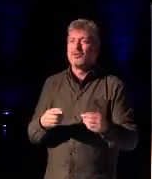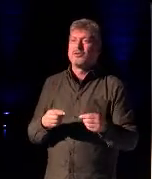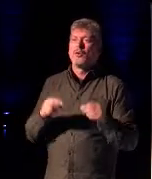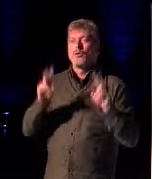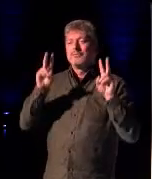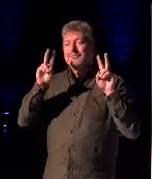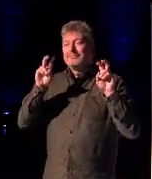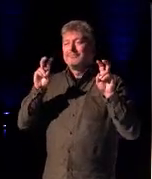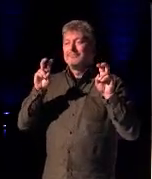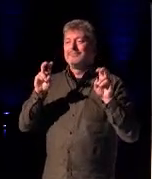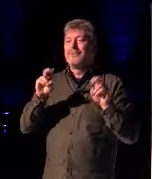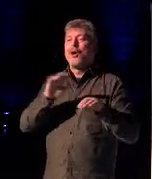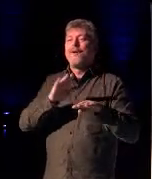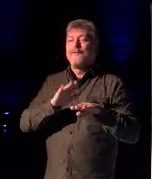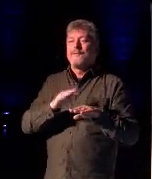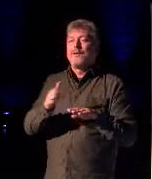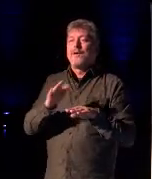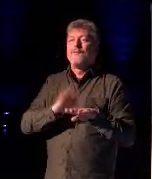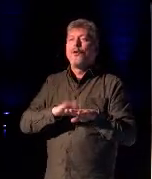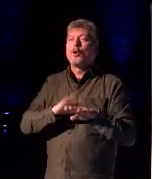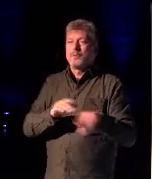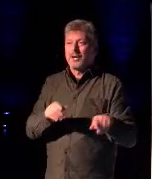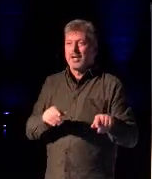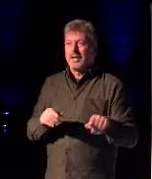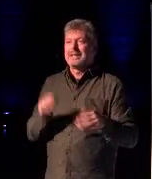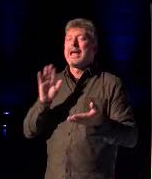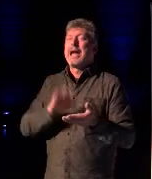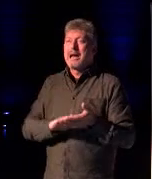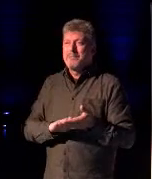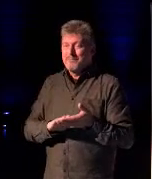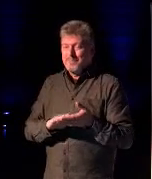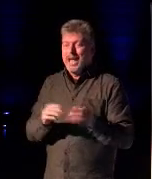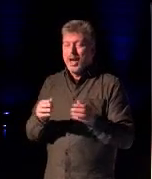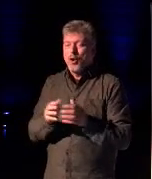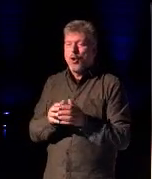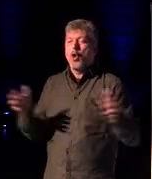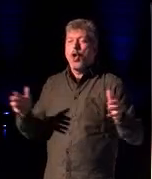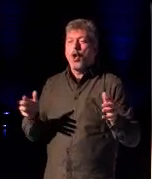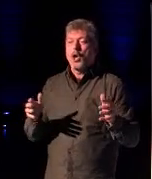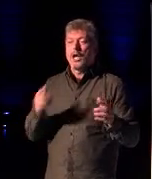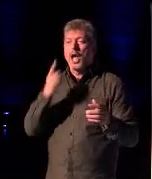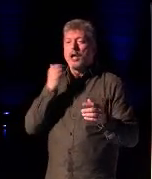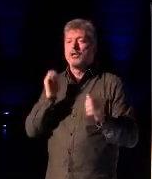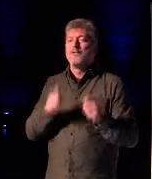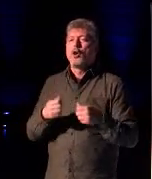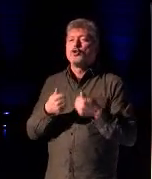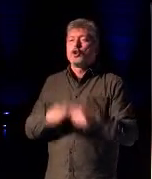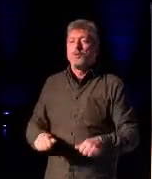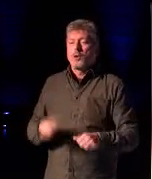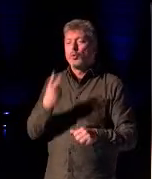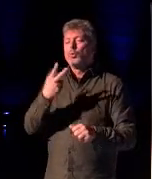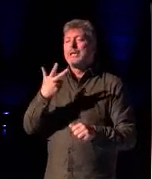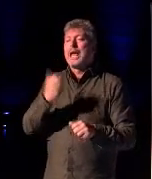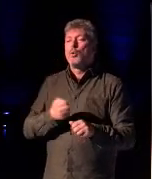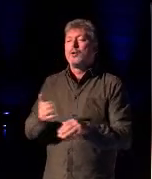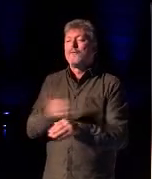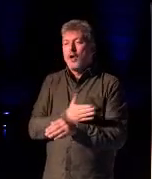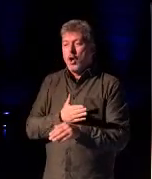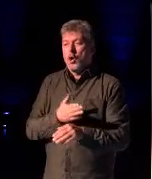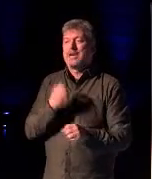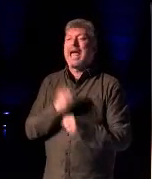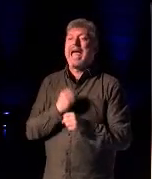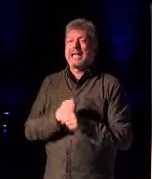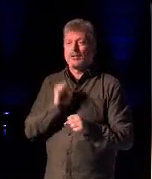behandling, med å introdusere alderen for skrøpelighet 2-3 år før det skulle ha vært gjort. Slik at vi har